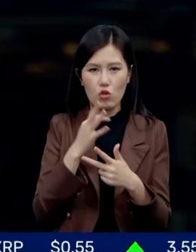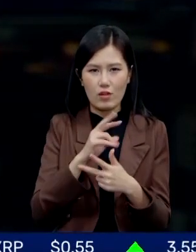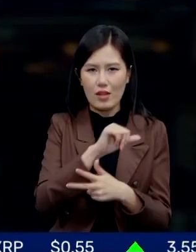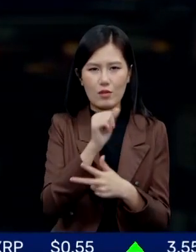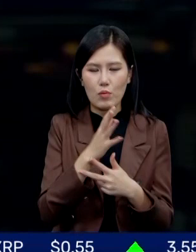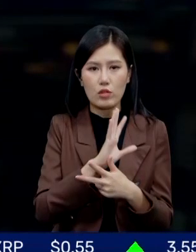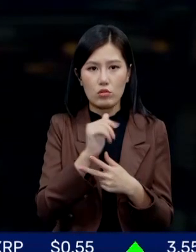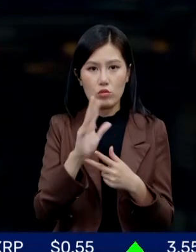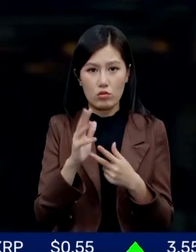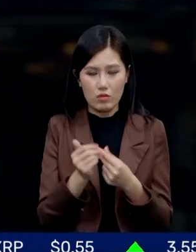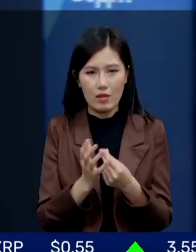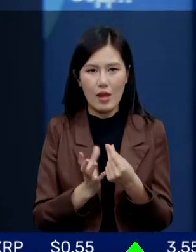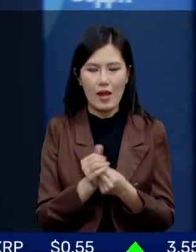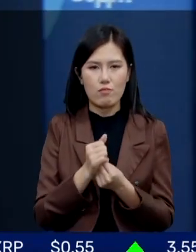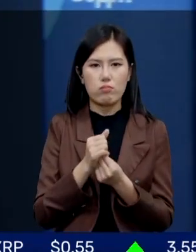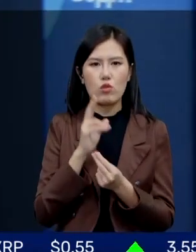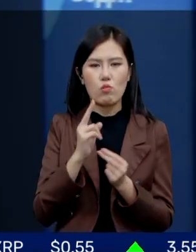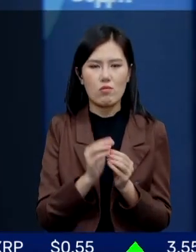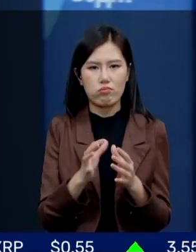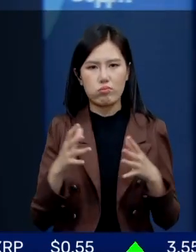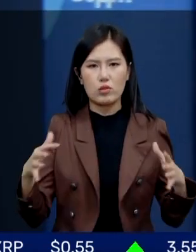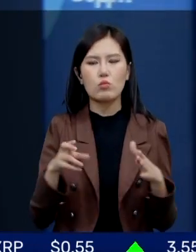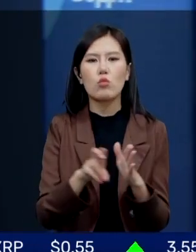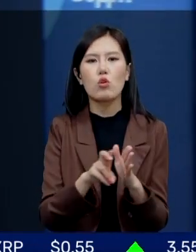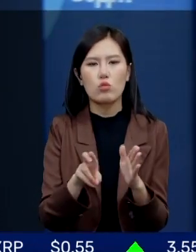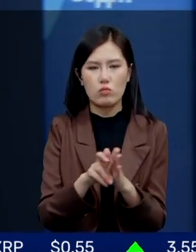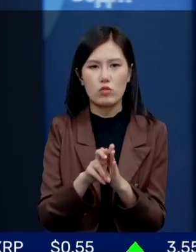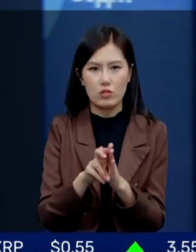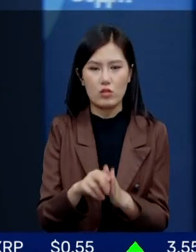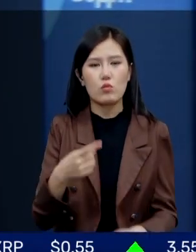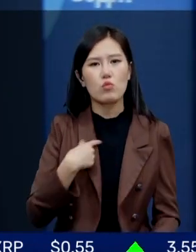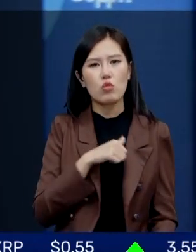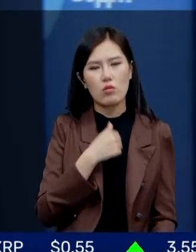өршөө илүүтэйгээ томрох бол боломжтой. Бид тэтэ харж байгаагаар бол яг